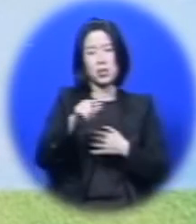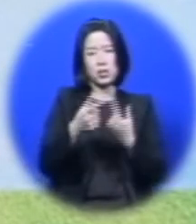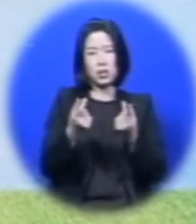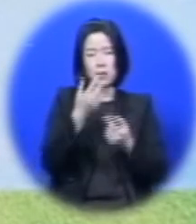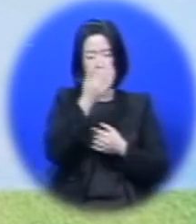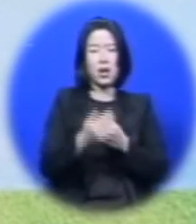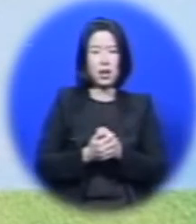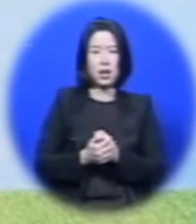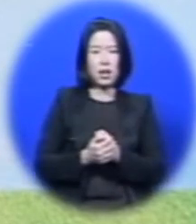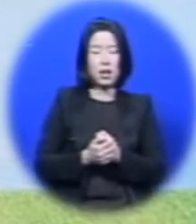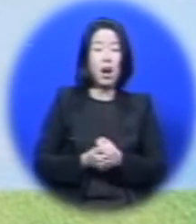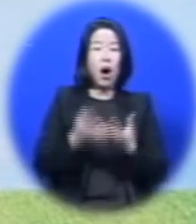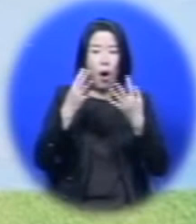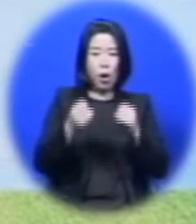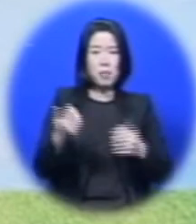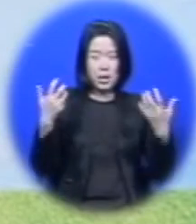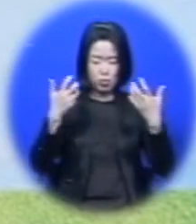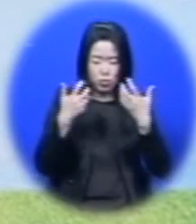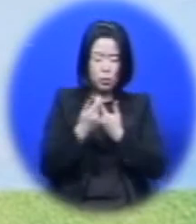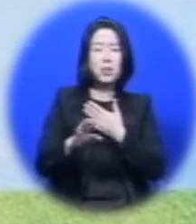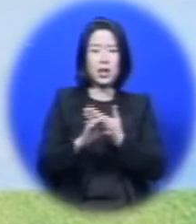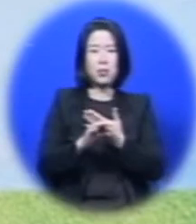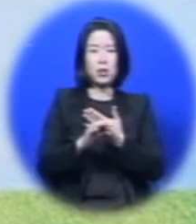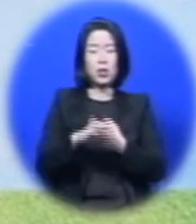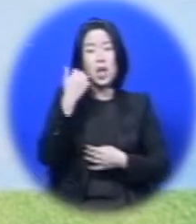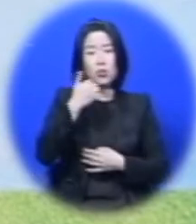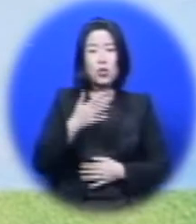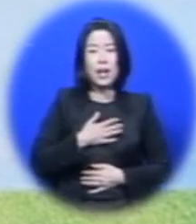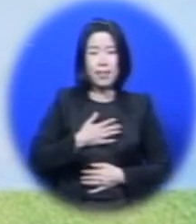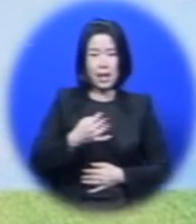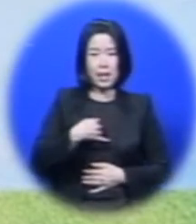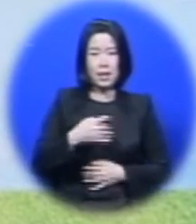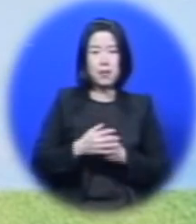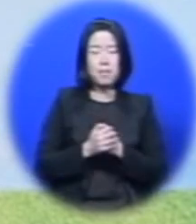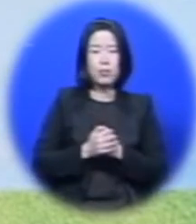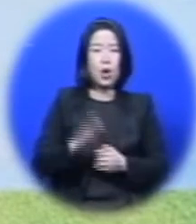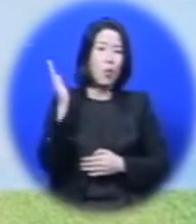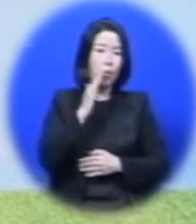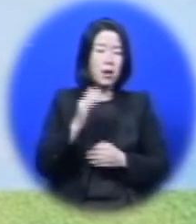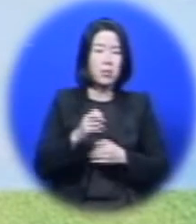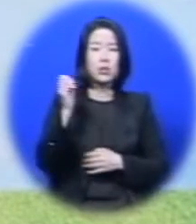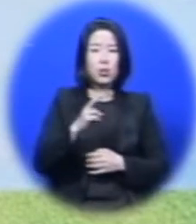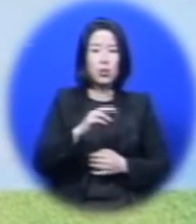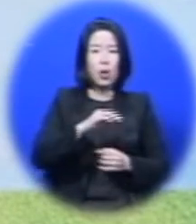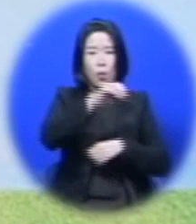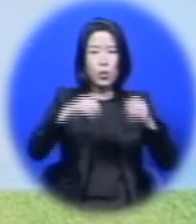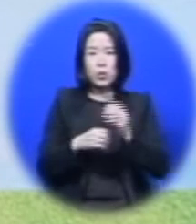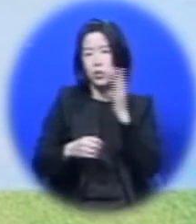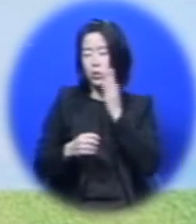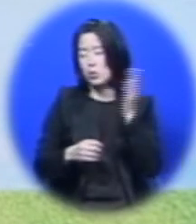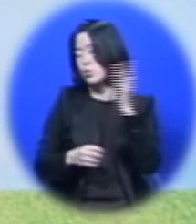좋으면? 얼마나 충만하면 누가 나에게 오른뺨을 때리면 왼뺨도